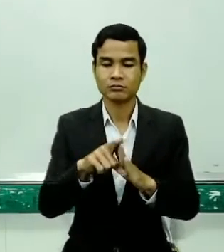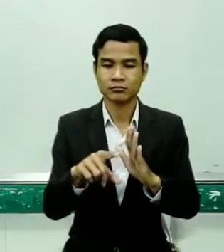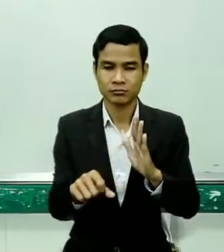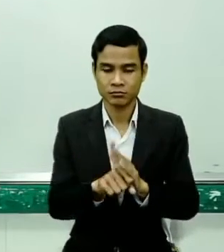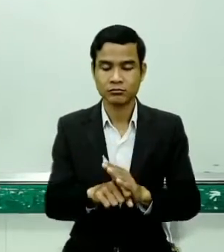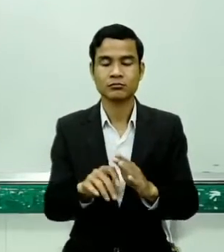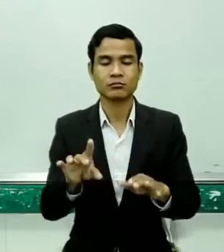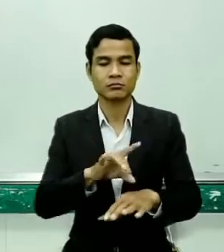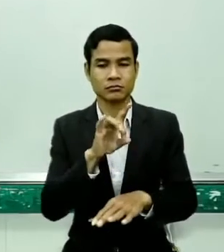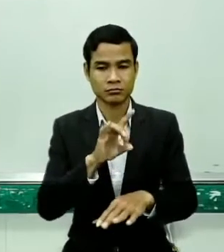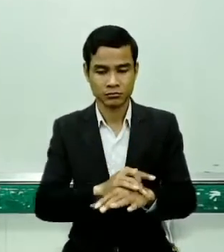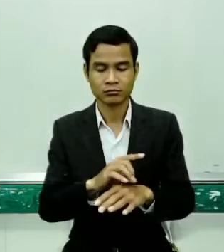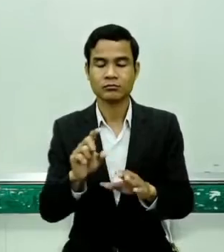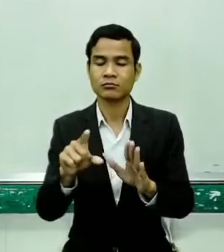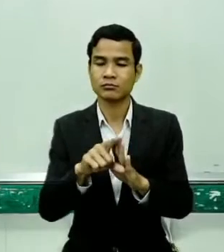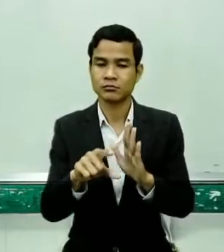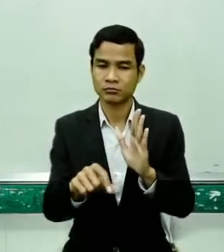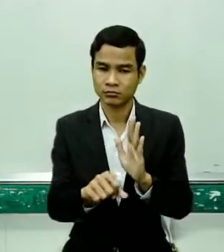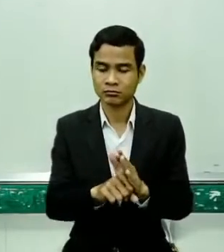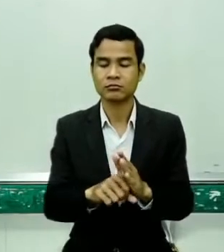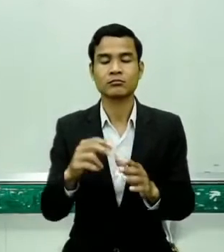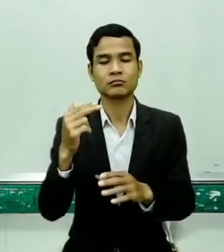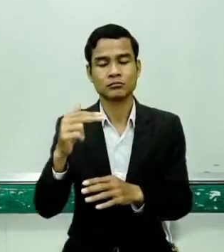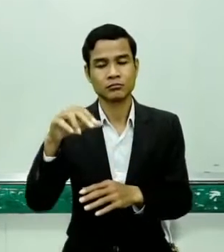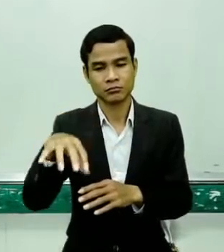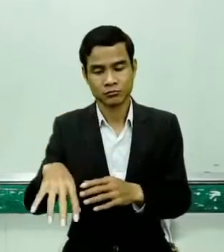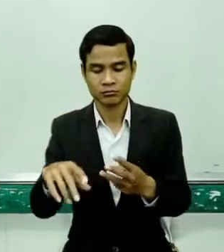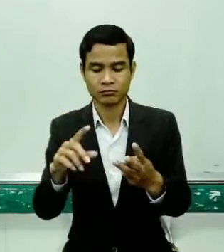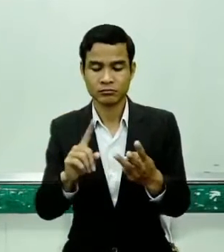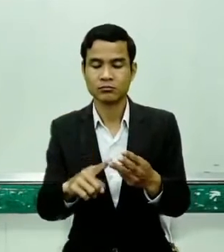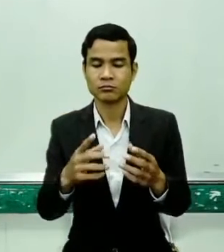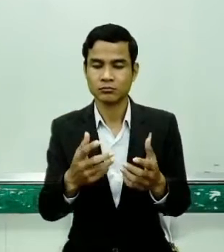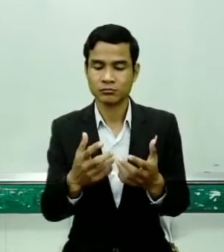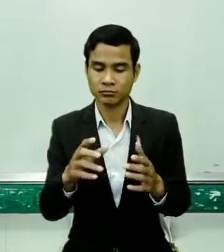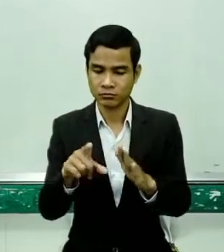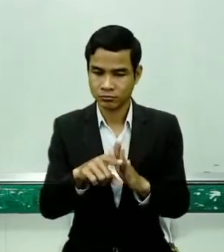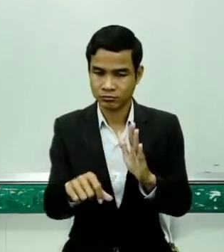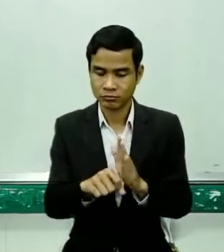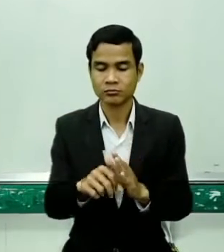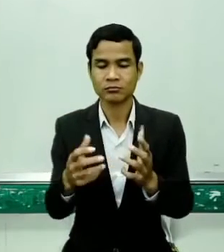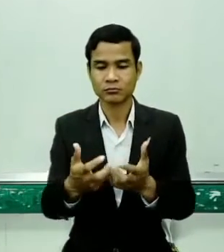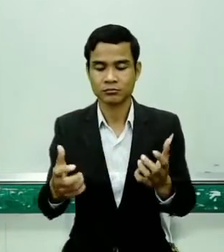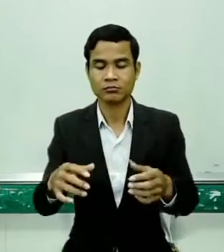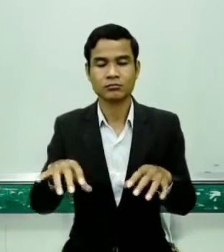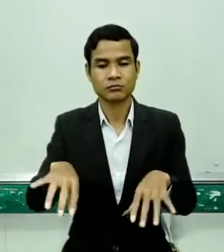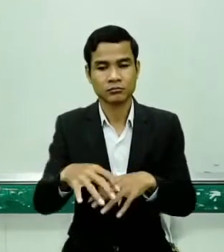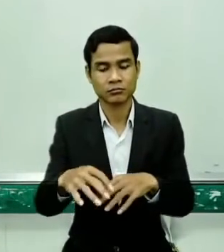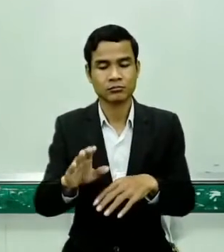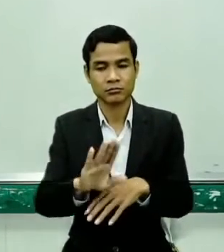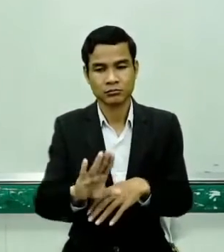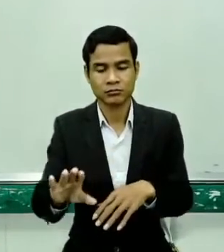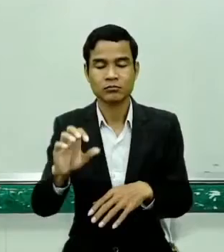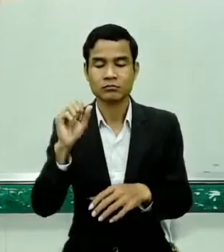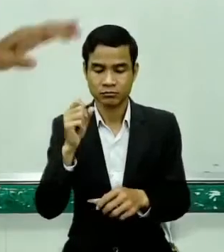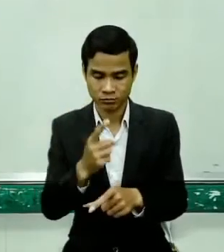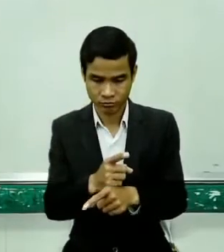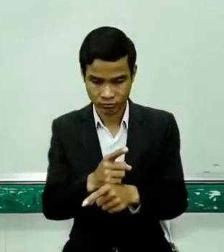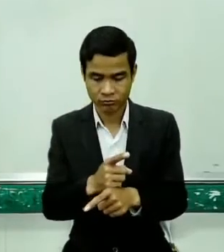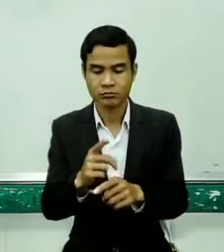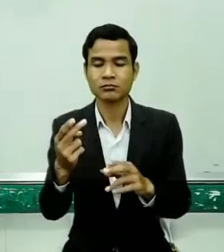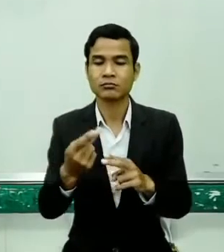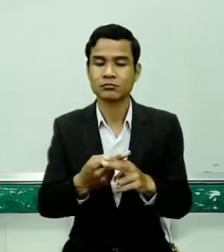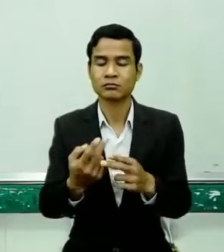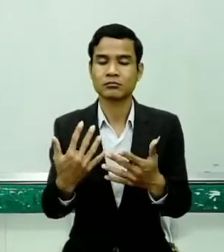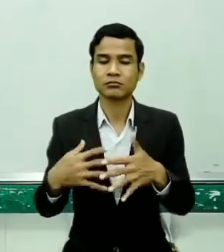pêl về lía. Cầm nọt nữ ti gần lái. Cầm nọt nữ xâm phê rẽ. Nâng sẽ cầm một phép mùi chùm nốt để con trừ. Ả nụ